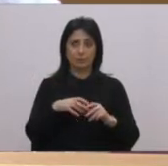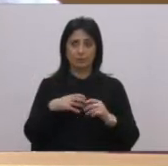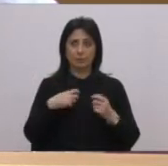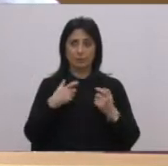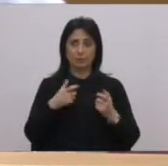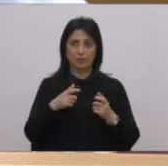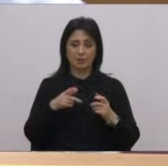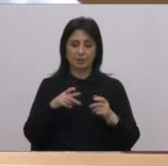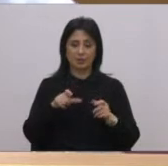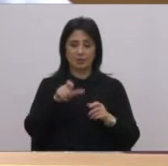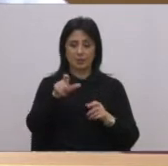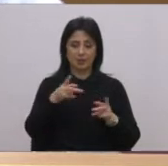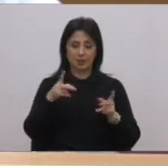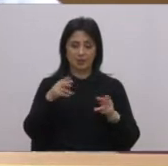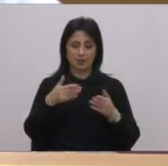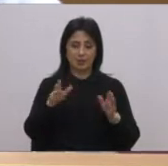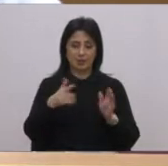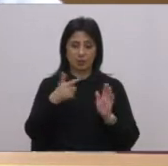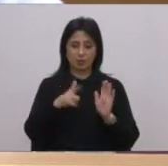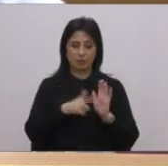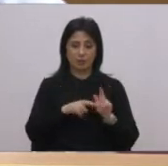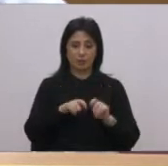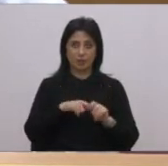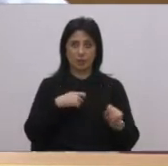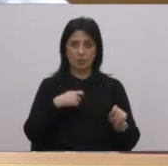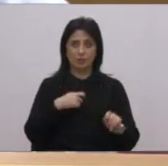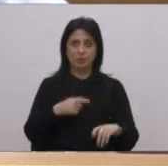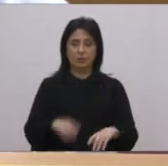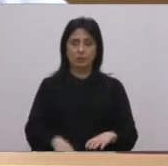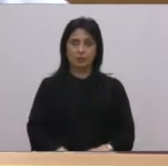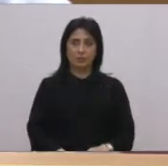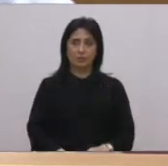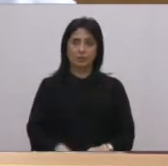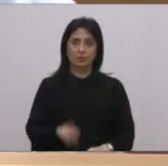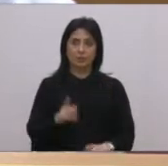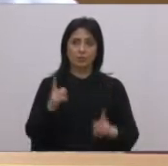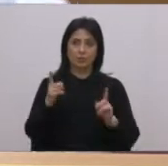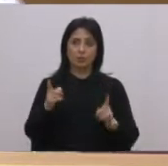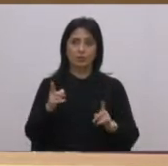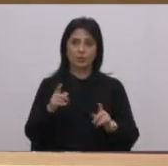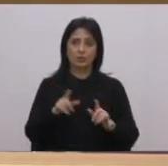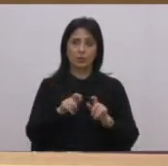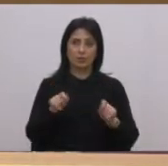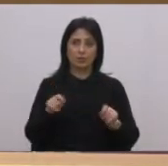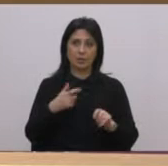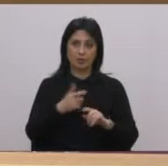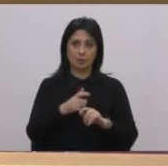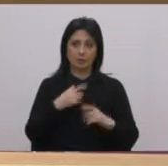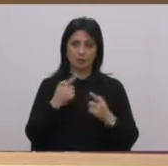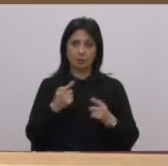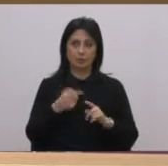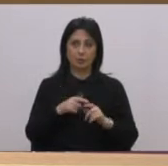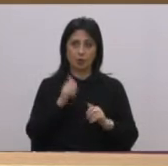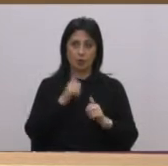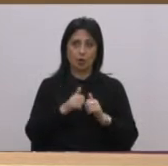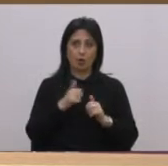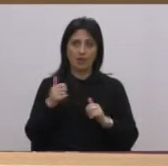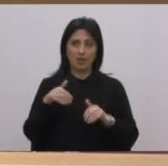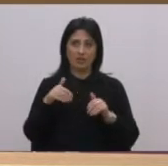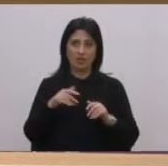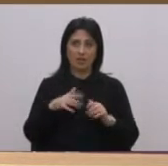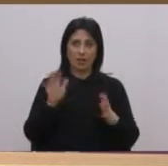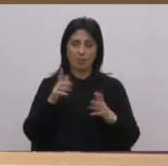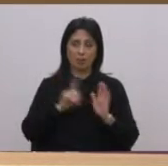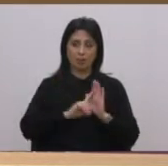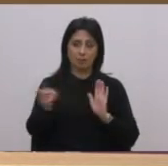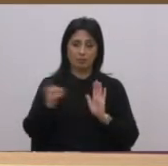mishnelovani gzis gakhsnas 27 kilometrian, romelis am monaketshi gaikhsna da chemti zalyan mishnelovani, imtom qovel kviras mitsebs